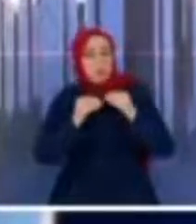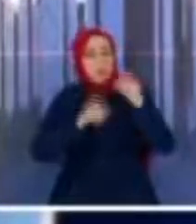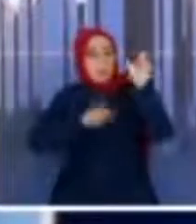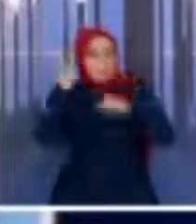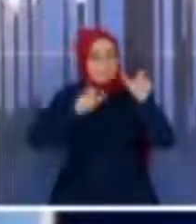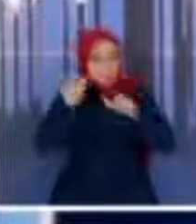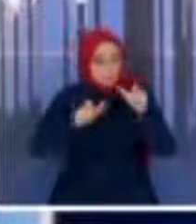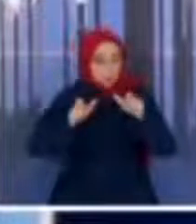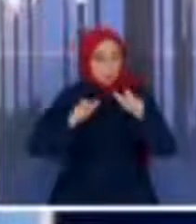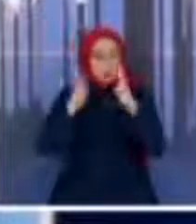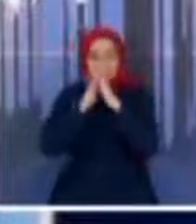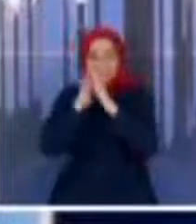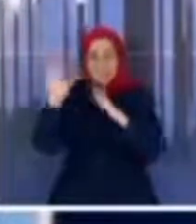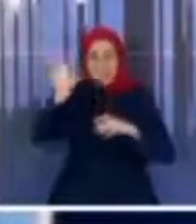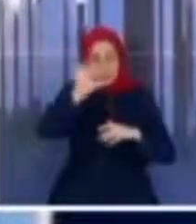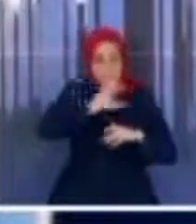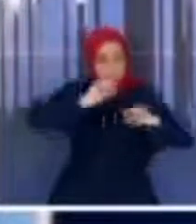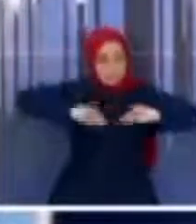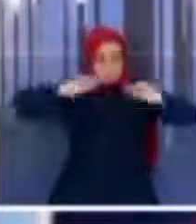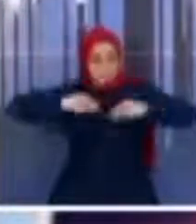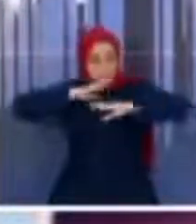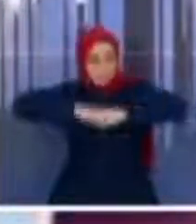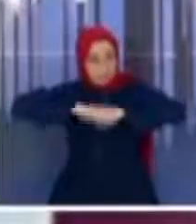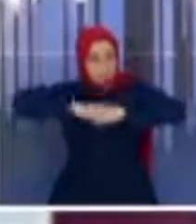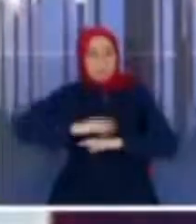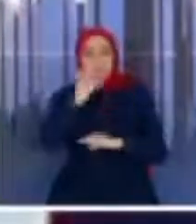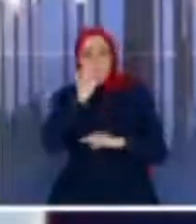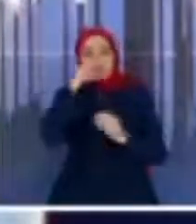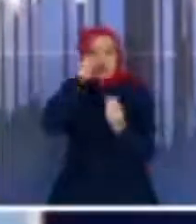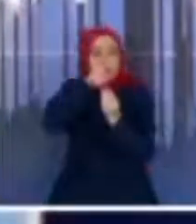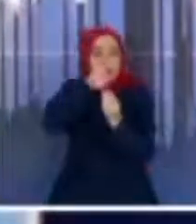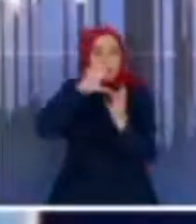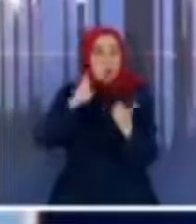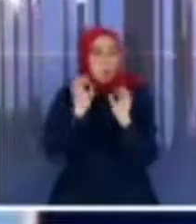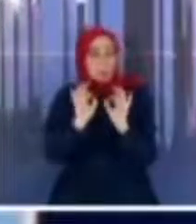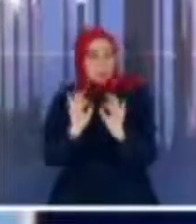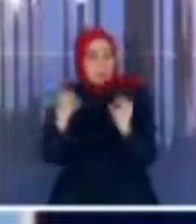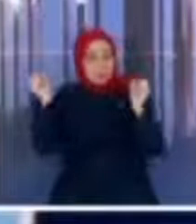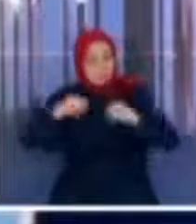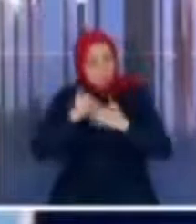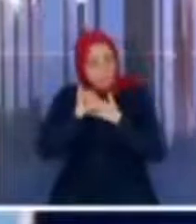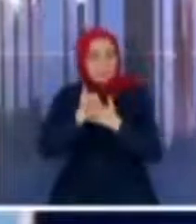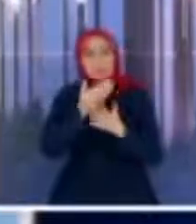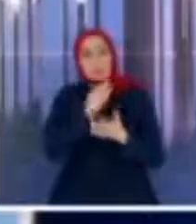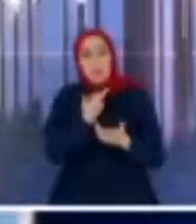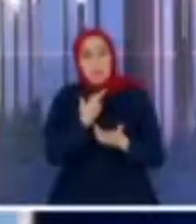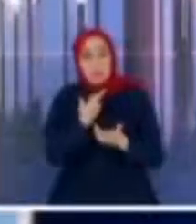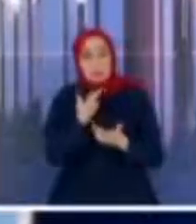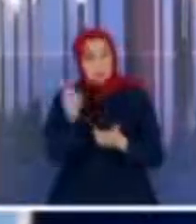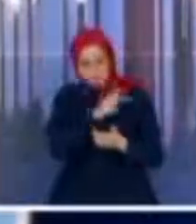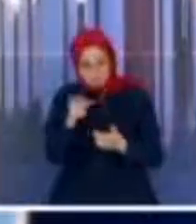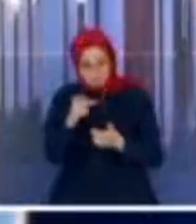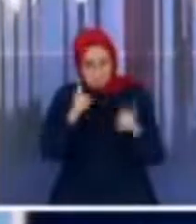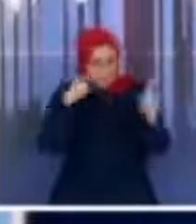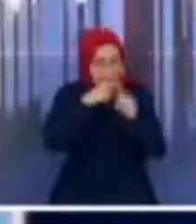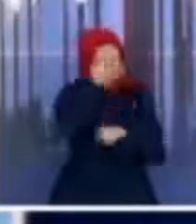هذيك وتعطيهم تكوين في الاسعافات الاوليه حتى انهم هم يقدروا يتدخلوا في وقت مناسب اذا فما اي مشكله؟